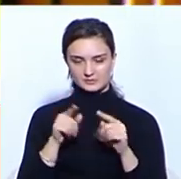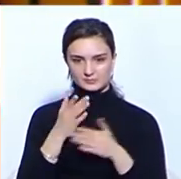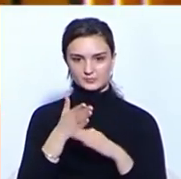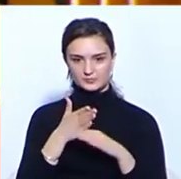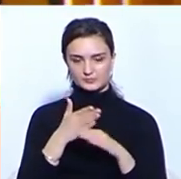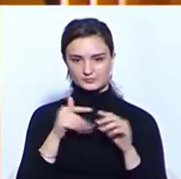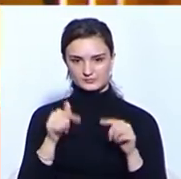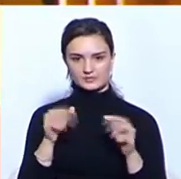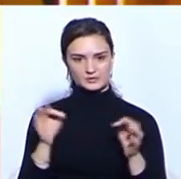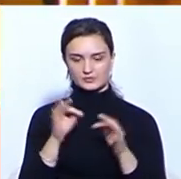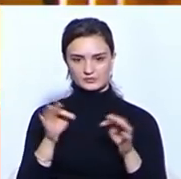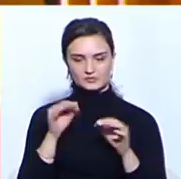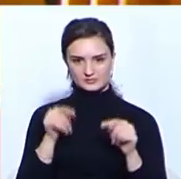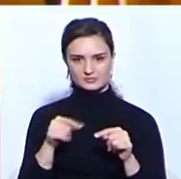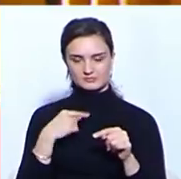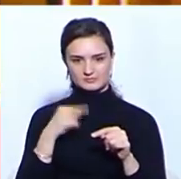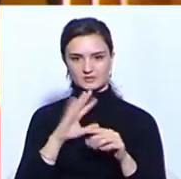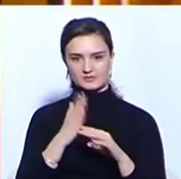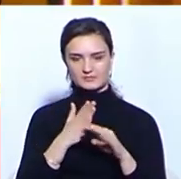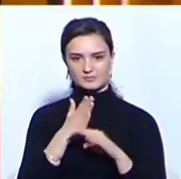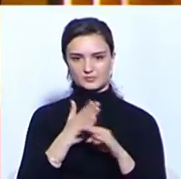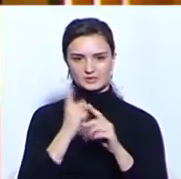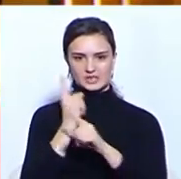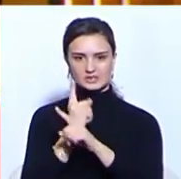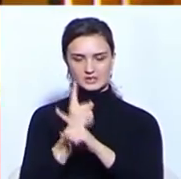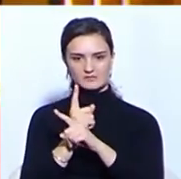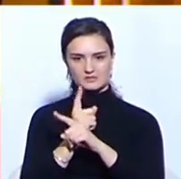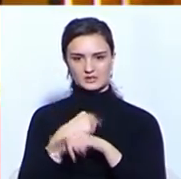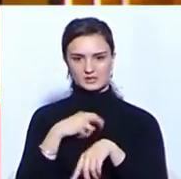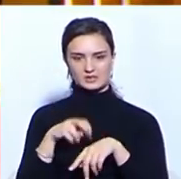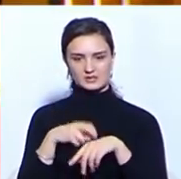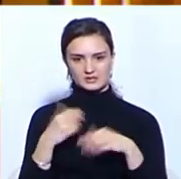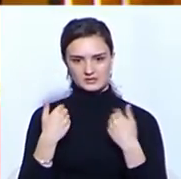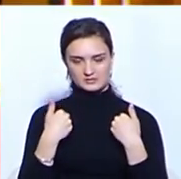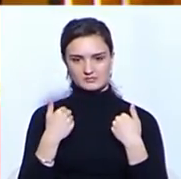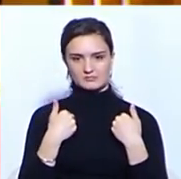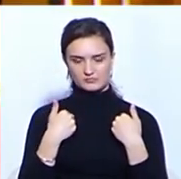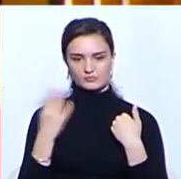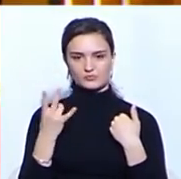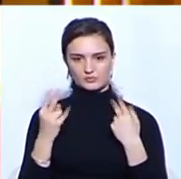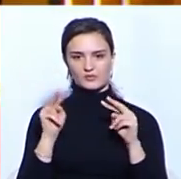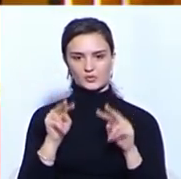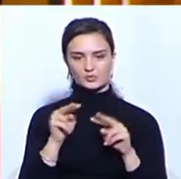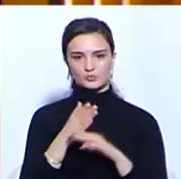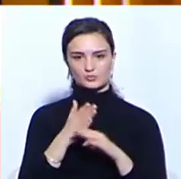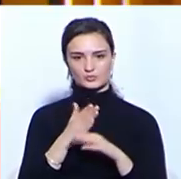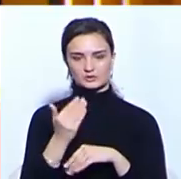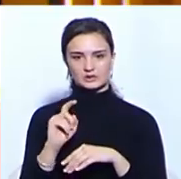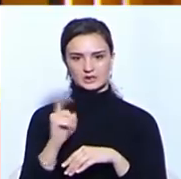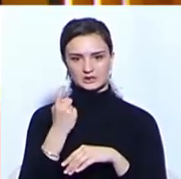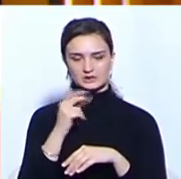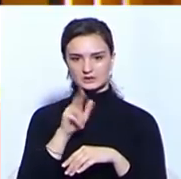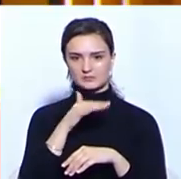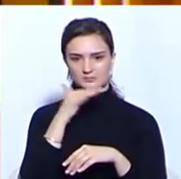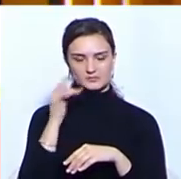პური, რომელიც არ ხვდება ხოლმე და მე არ ვარ პურის აკრძალვის მომხრე ექიმი. რადიკალურად ჩვენ უნდა ვაკონტროლოთ პურის ხარისხი და